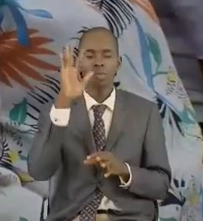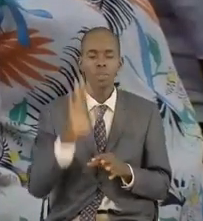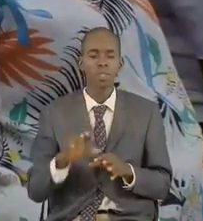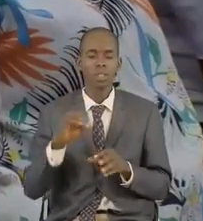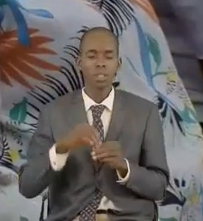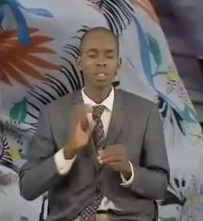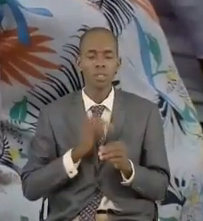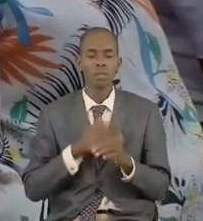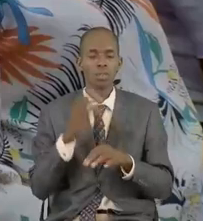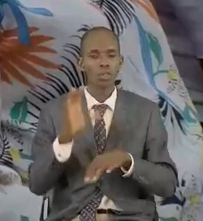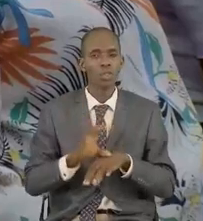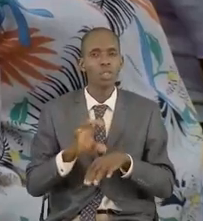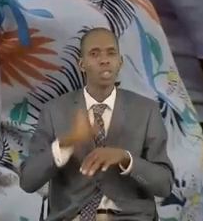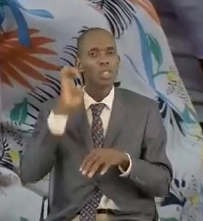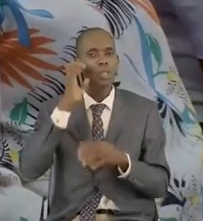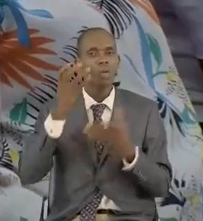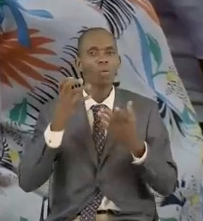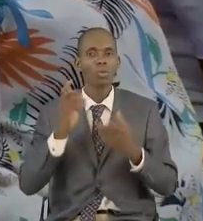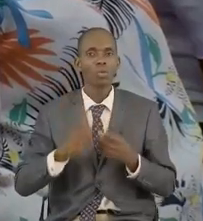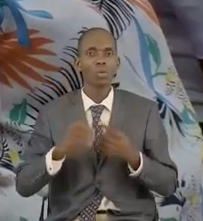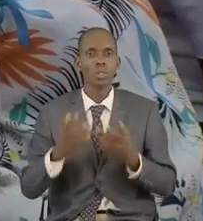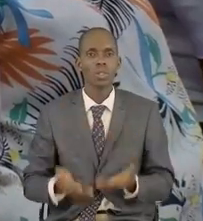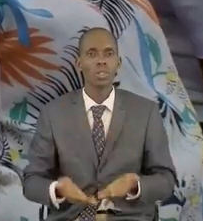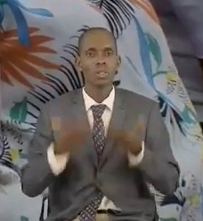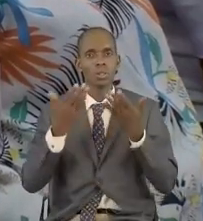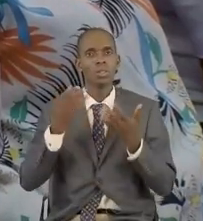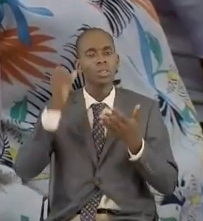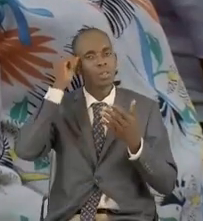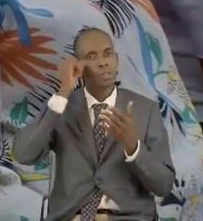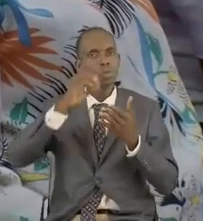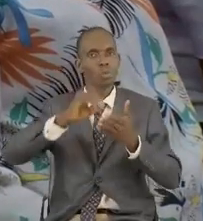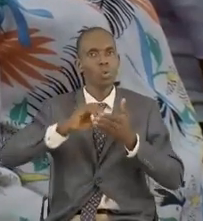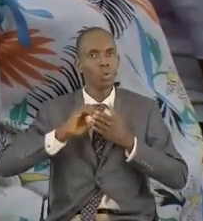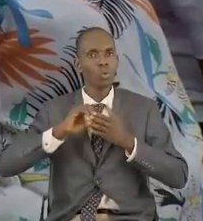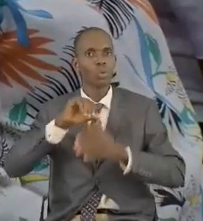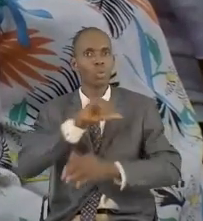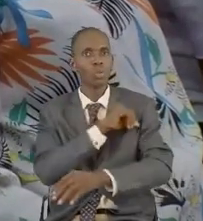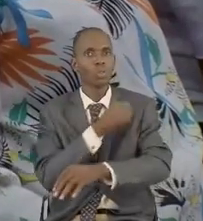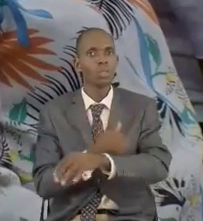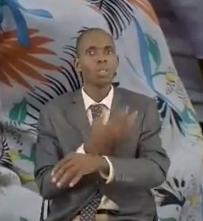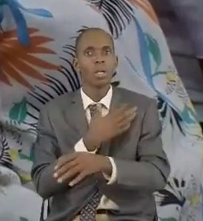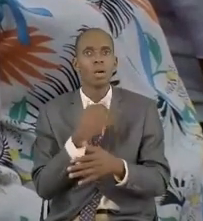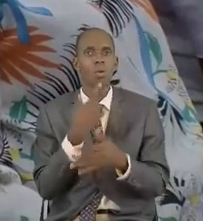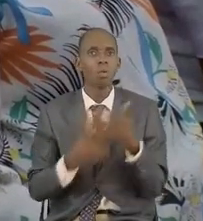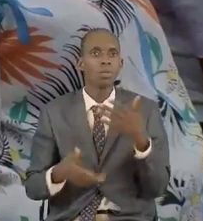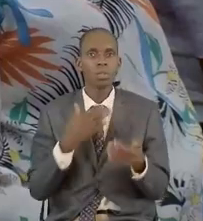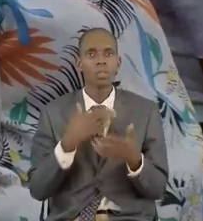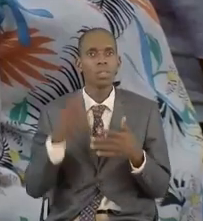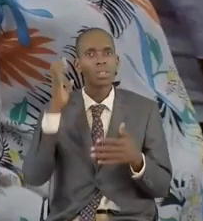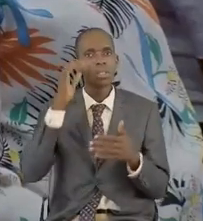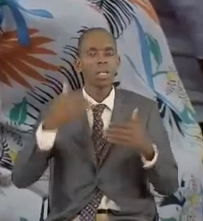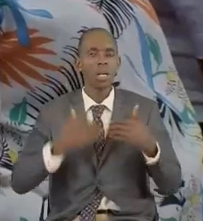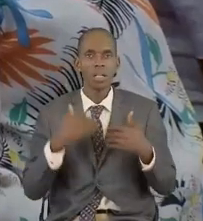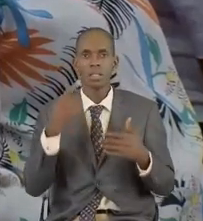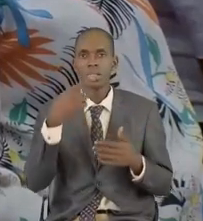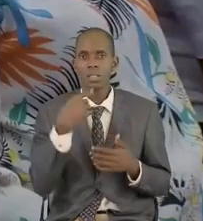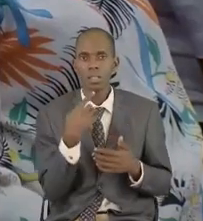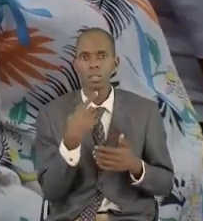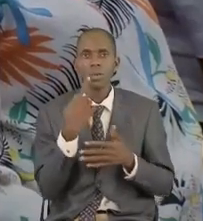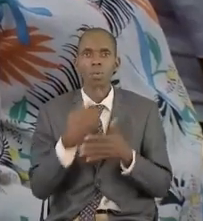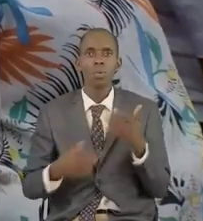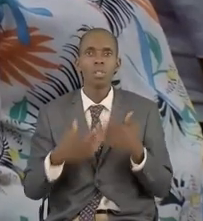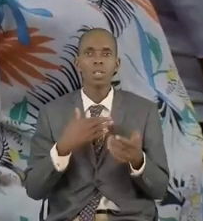alors il veut s'exer il veut exacter son autorité que tu ce qu'il a dit c'est une femme tout ce que lui